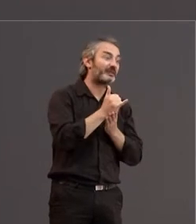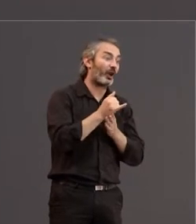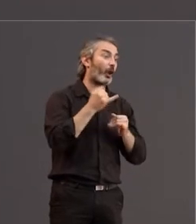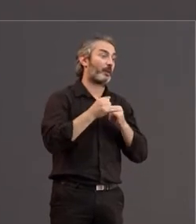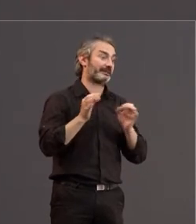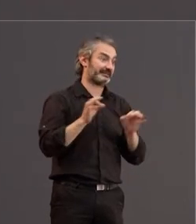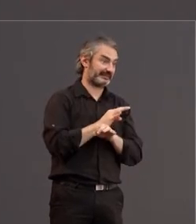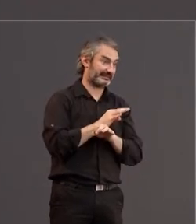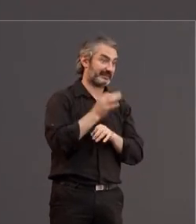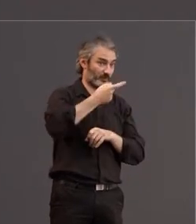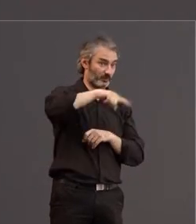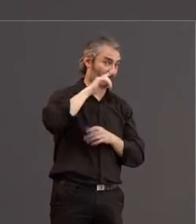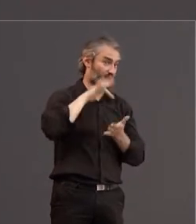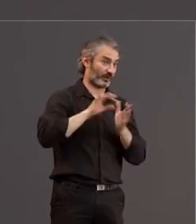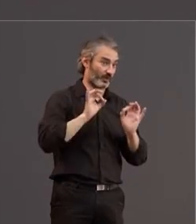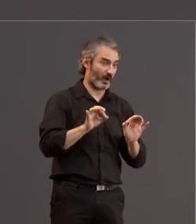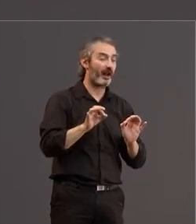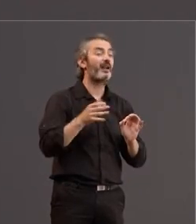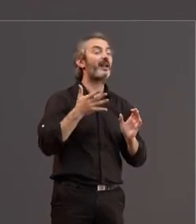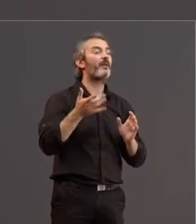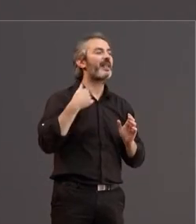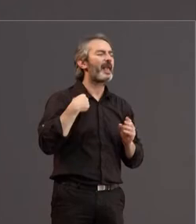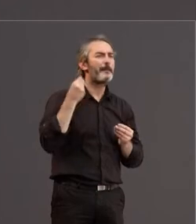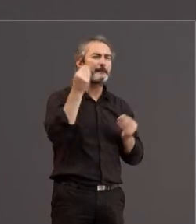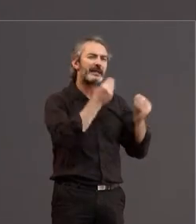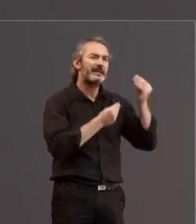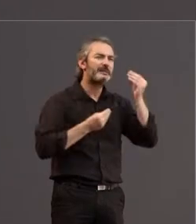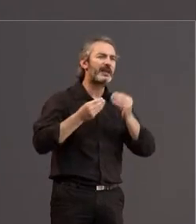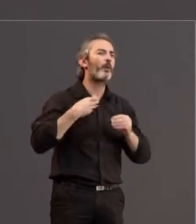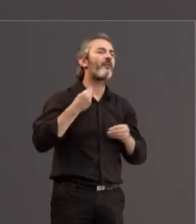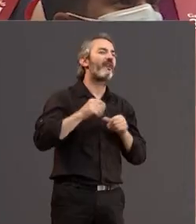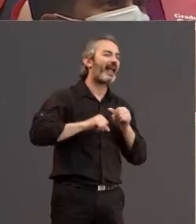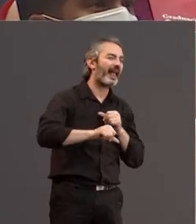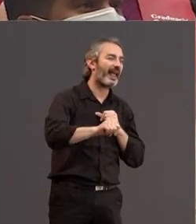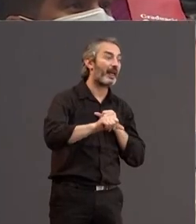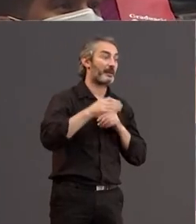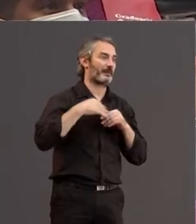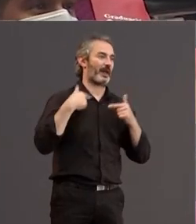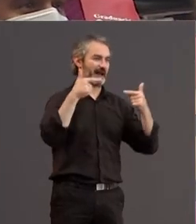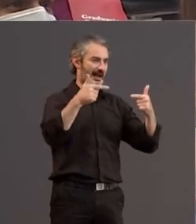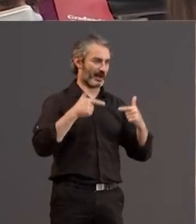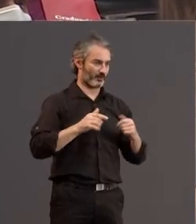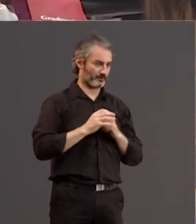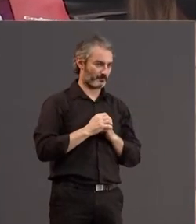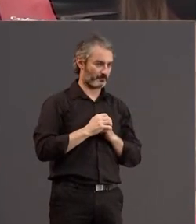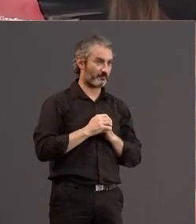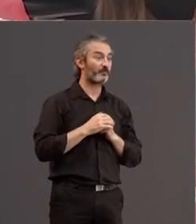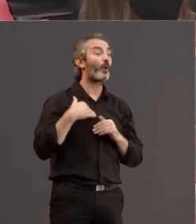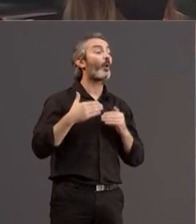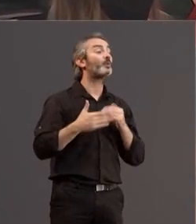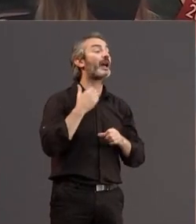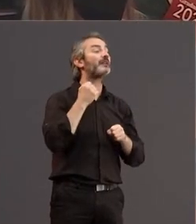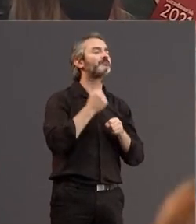suposo que alguns us hauré trobat, i ja vaig començar a pensar què volia fer quan acabés el grau o la carrera. Vaig començar a